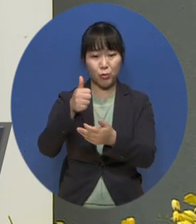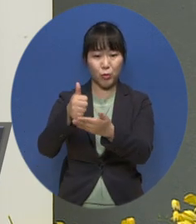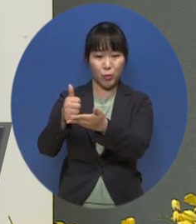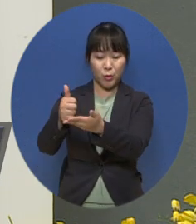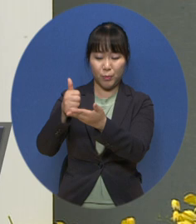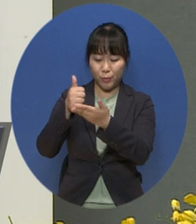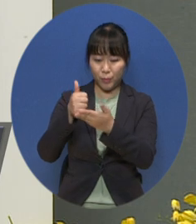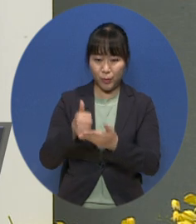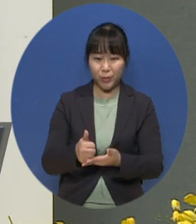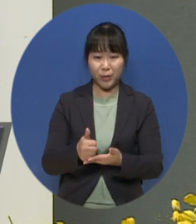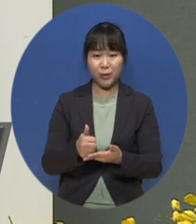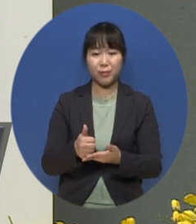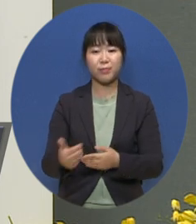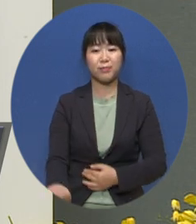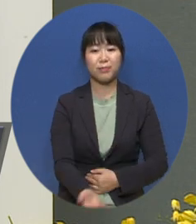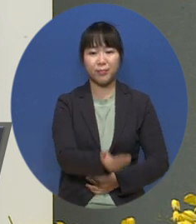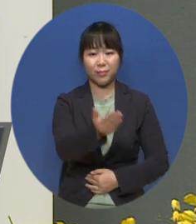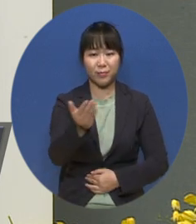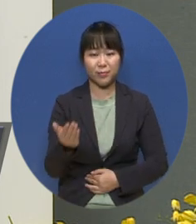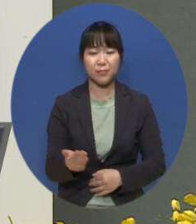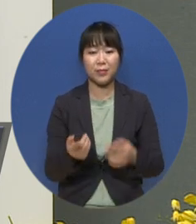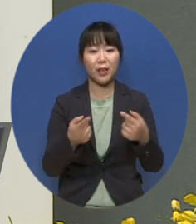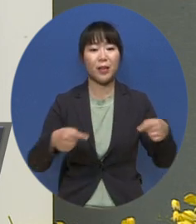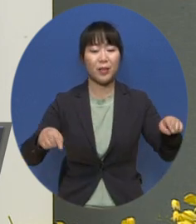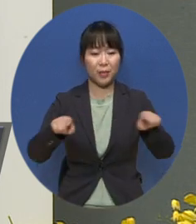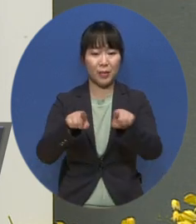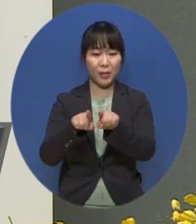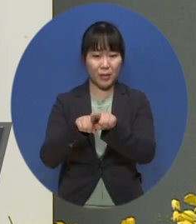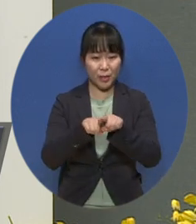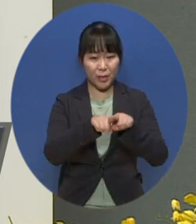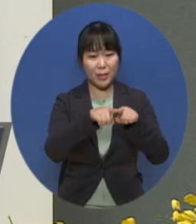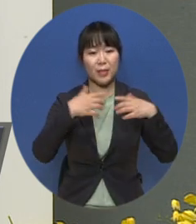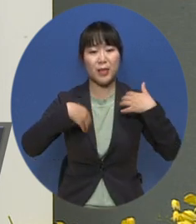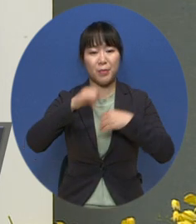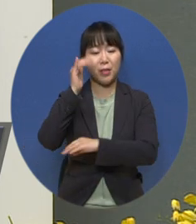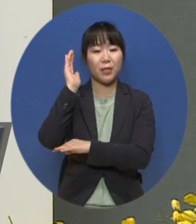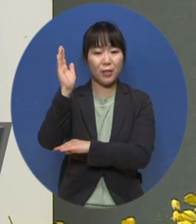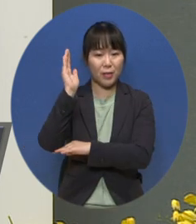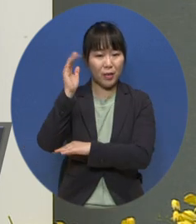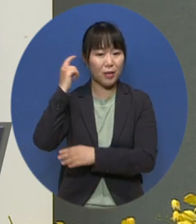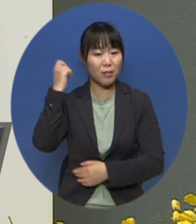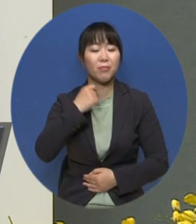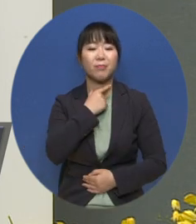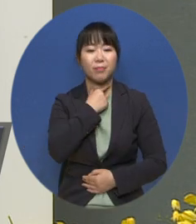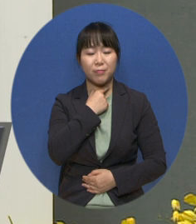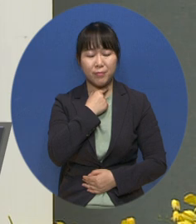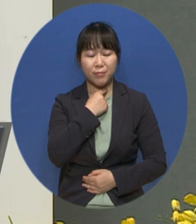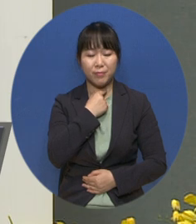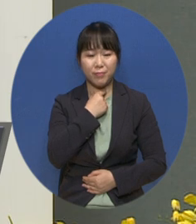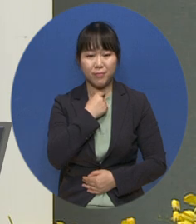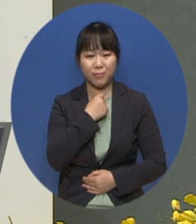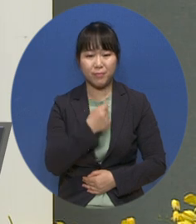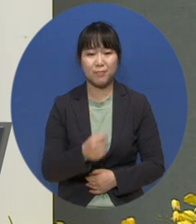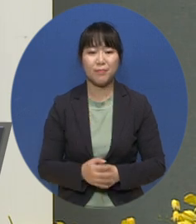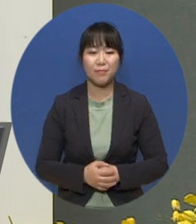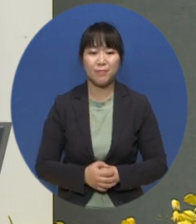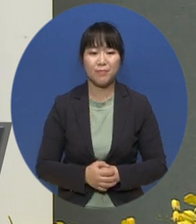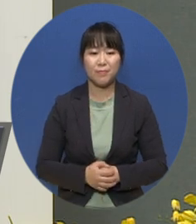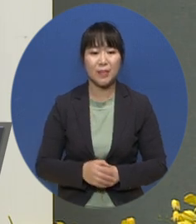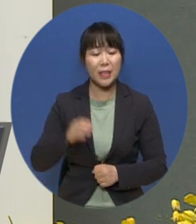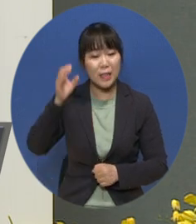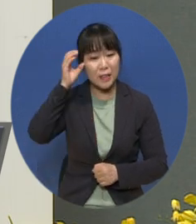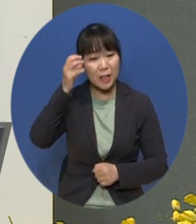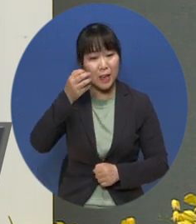주인공들을 모시고 여러분과 함께 재미있는 얘기를 들어보는 시간으로 꾸며 보겠습니다